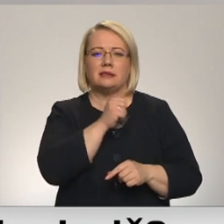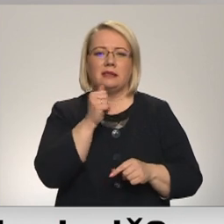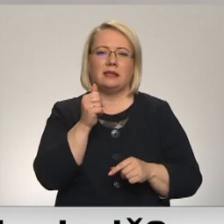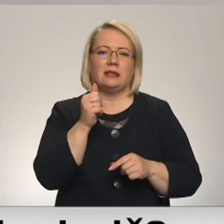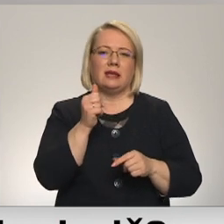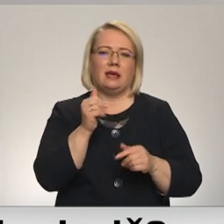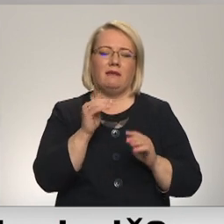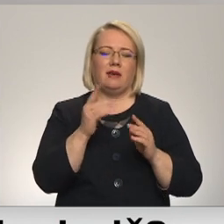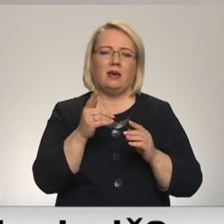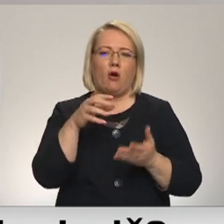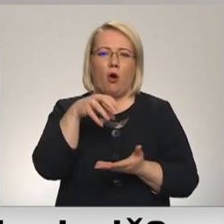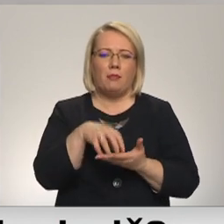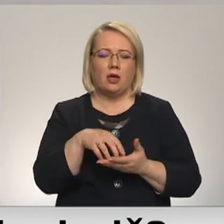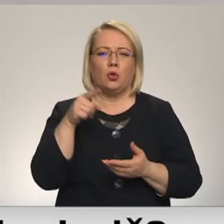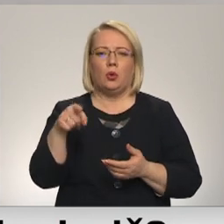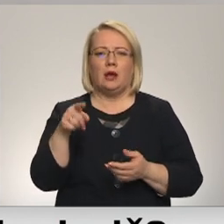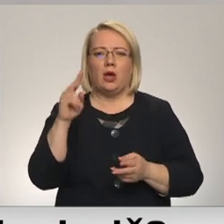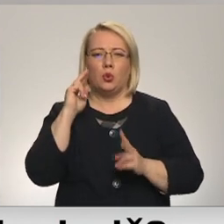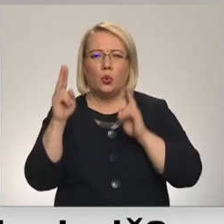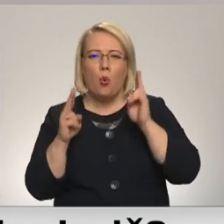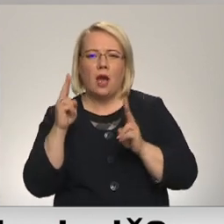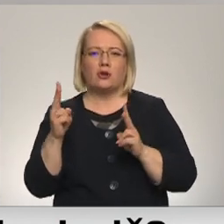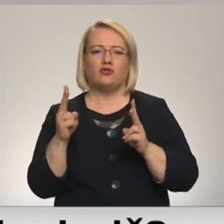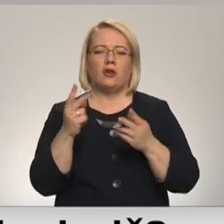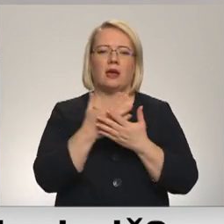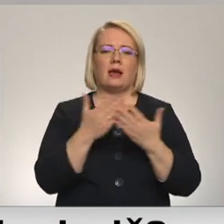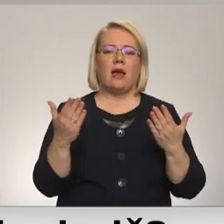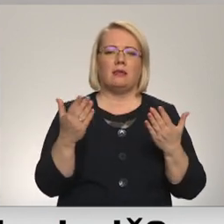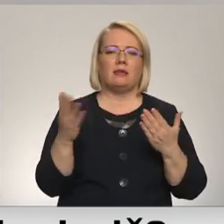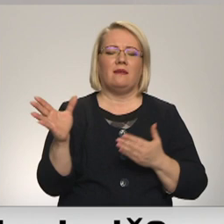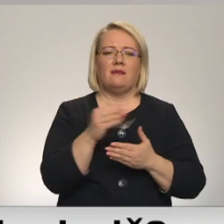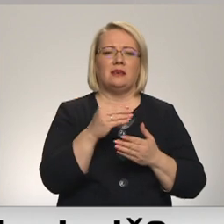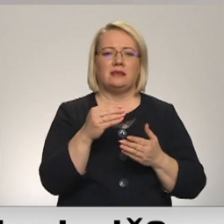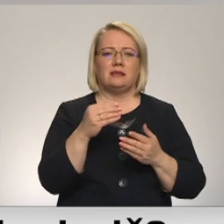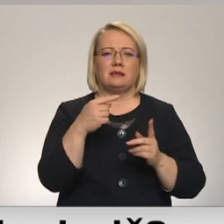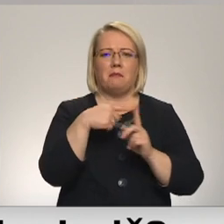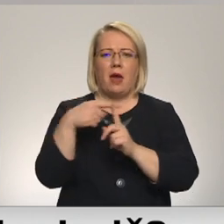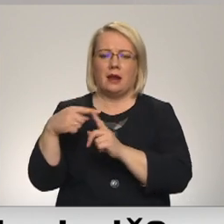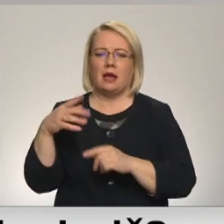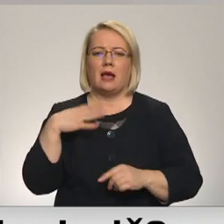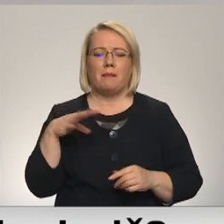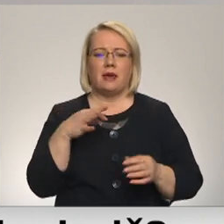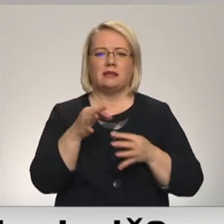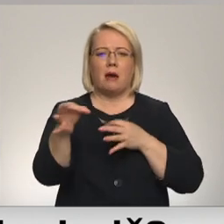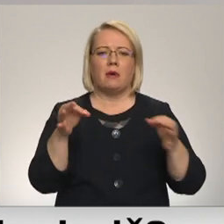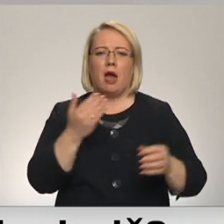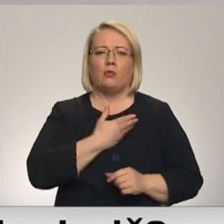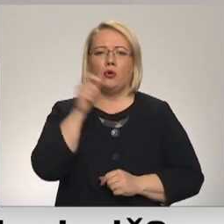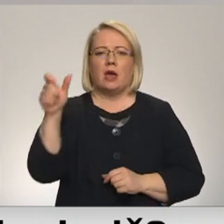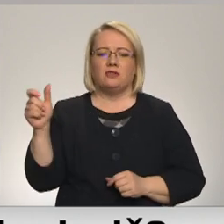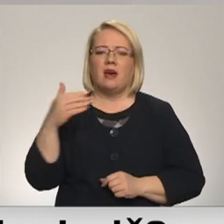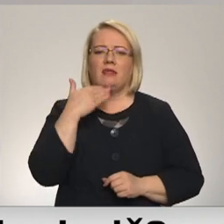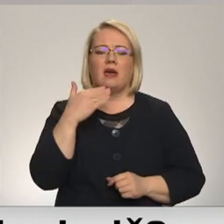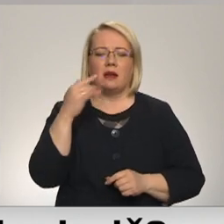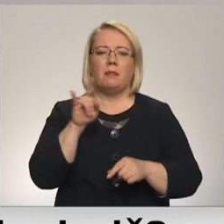trokšņi, gan viss pārējais, kāpēc apkājuma iedzīvotāji nevēlētos